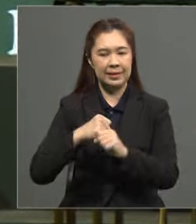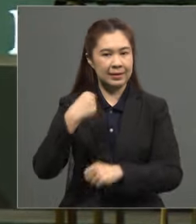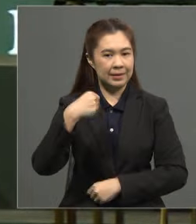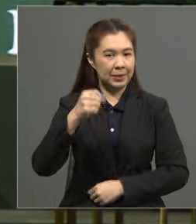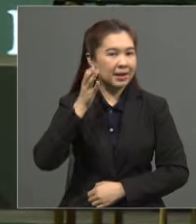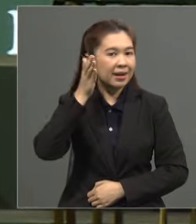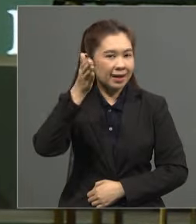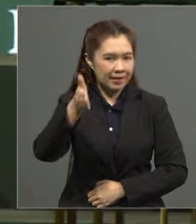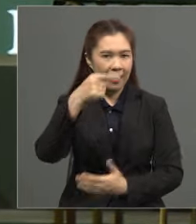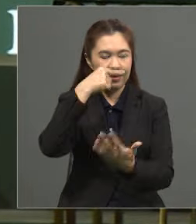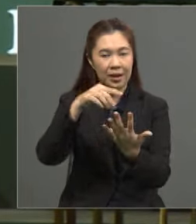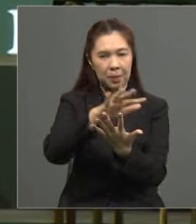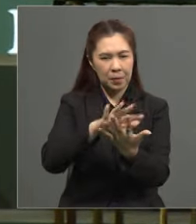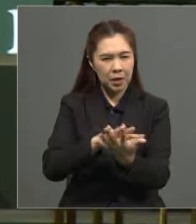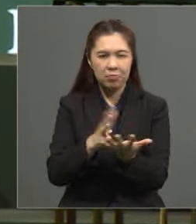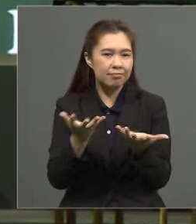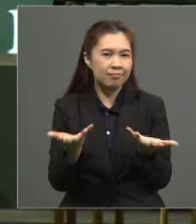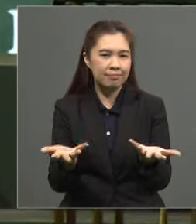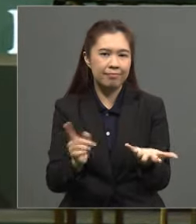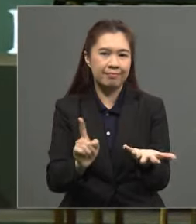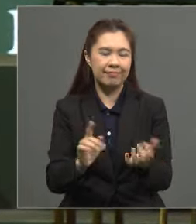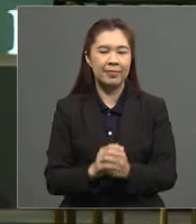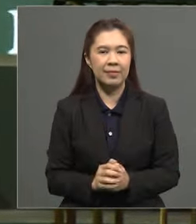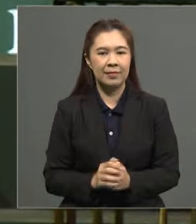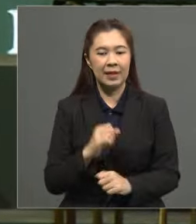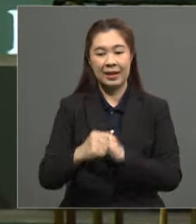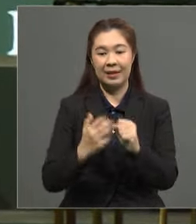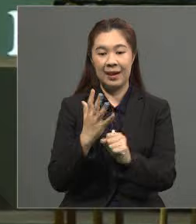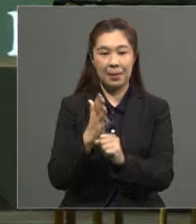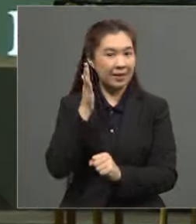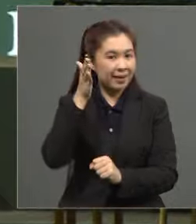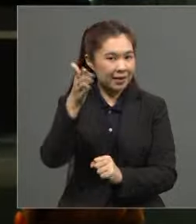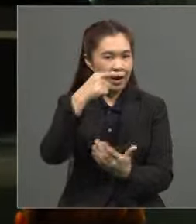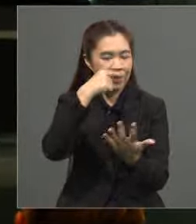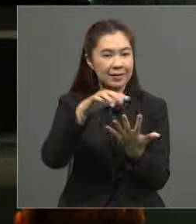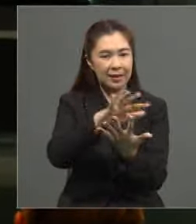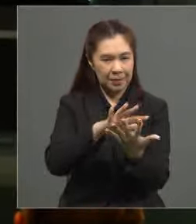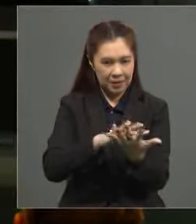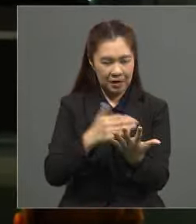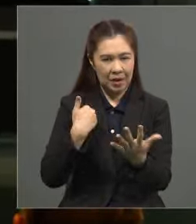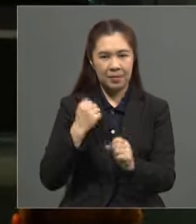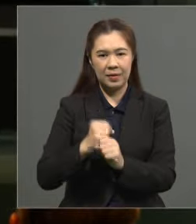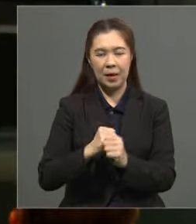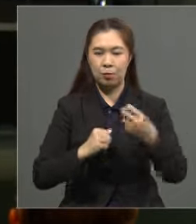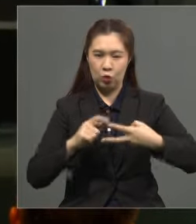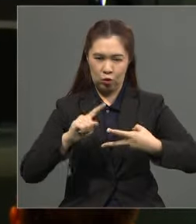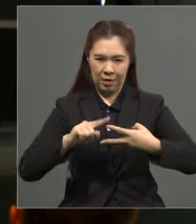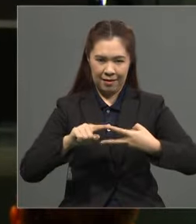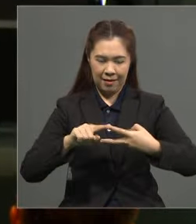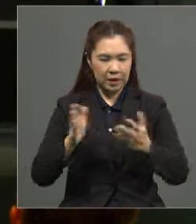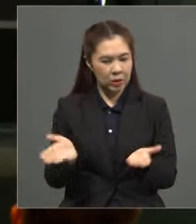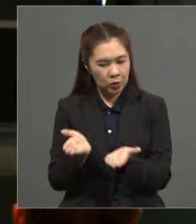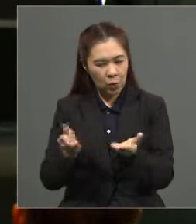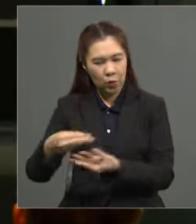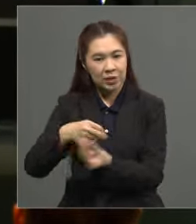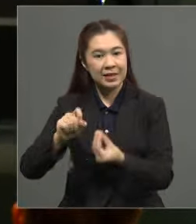ประเทศไทยจะเป็นอย่างไรนะคะนายทักษิณมองว่าอีก5ปีข้างหน้าเมืองไทยจะทำงานใน2ขาค่ะขาแรกคือซอฟต์พาวเวอร์เศรษฐกิจสร้